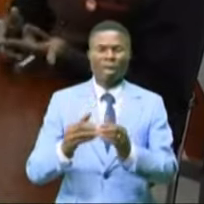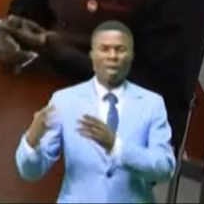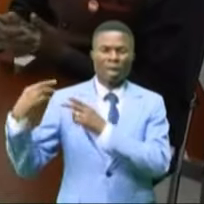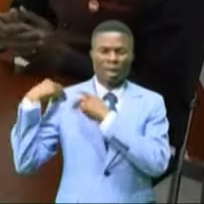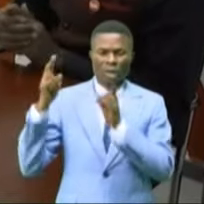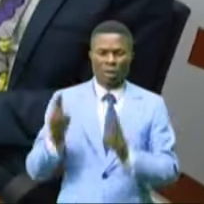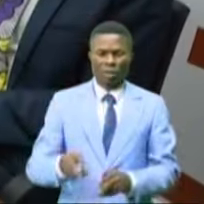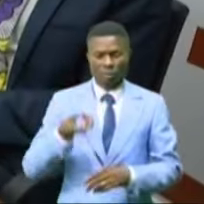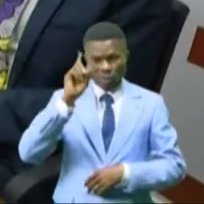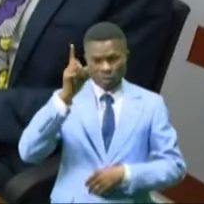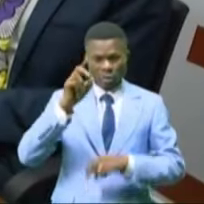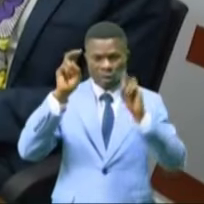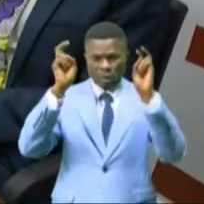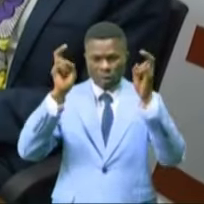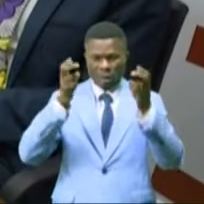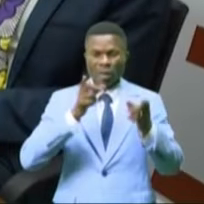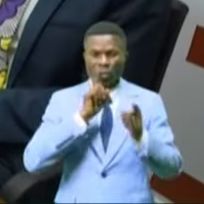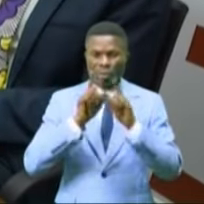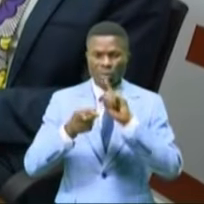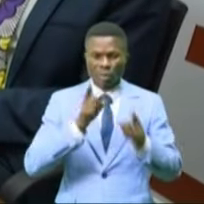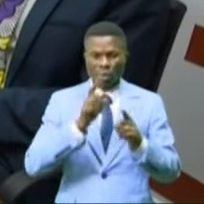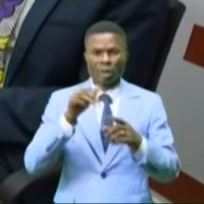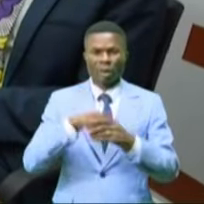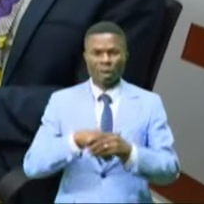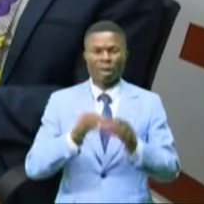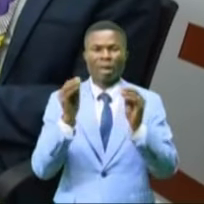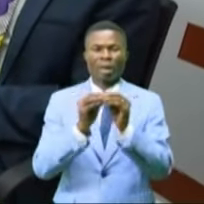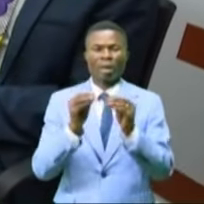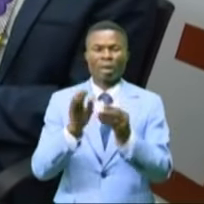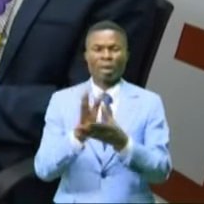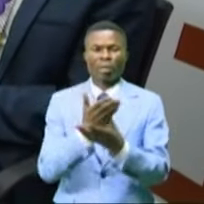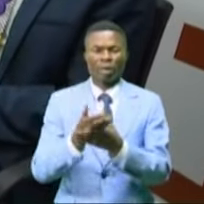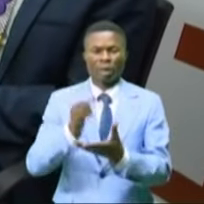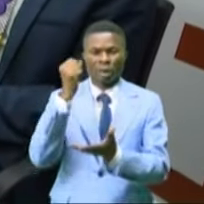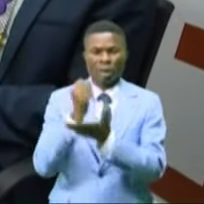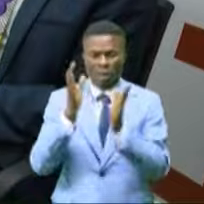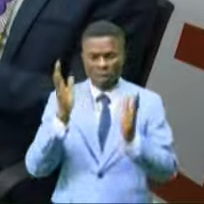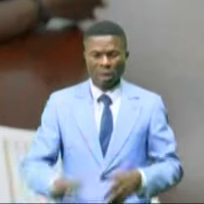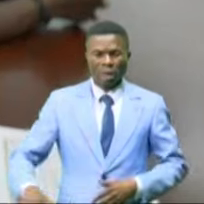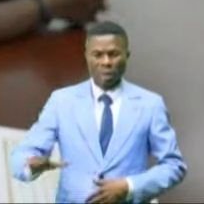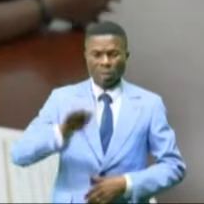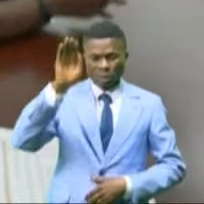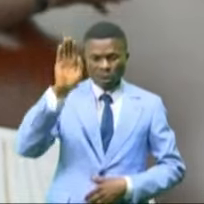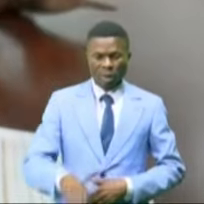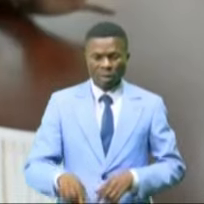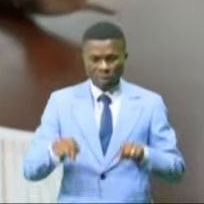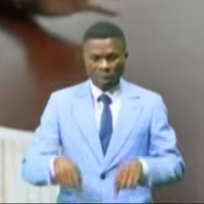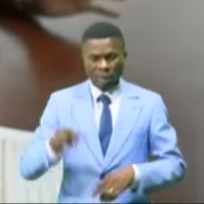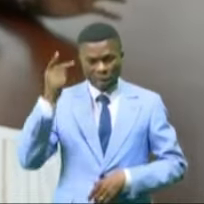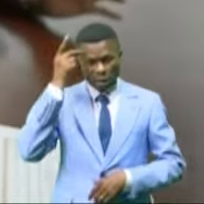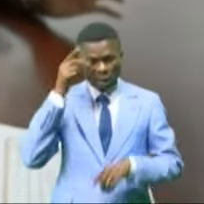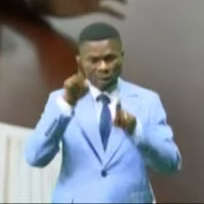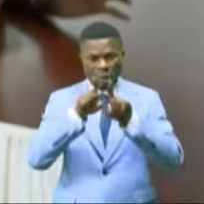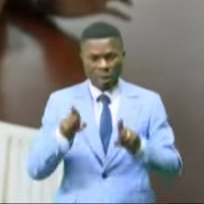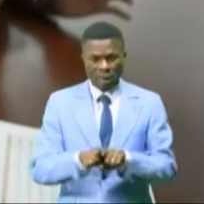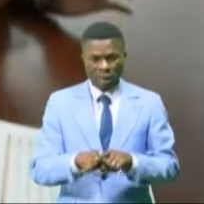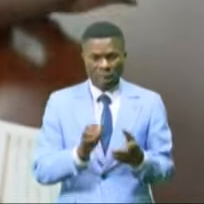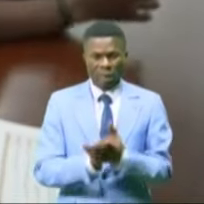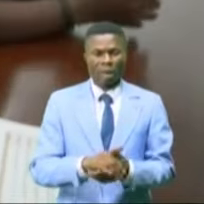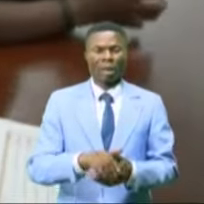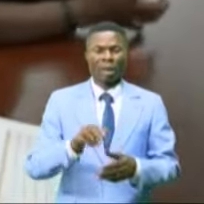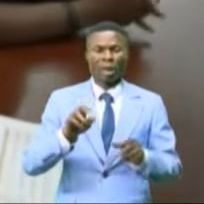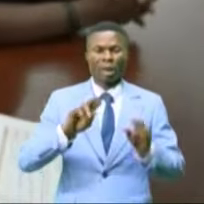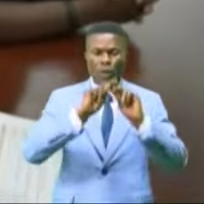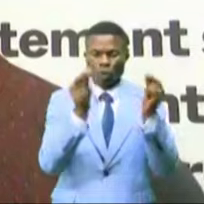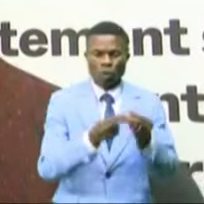là les principaux points abordés au cours de la rencontre entre l'ambassadeur des Pays-Bas à Kinshasa et l'AIPAS RDC.